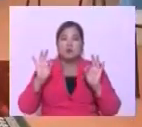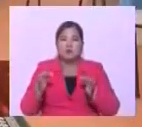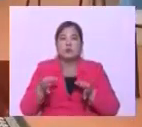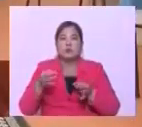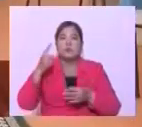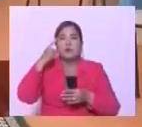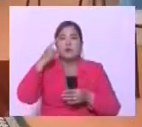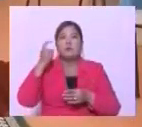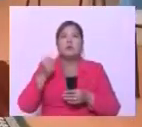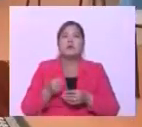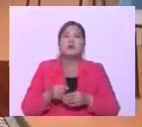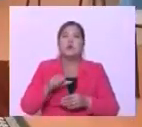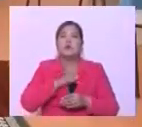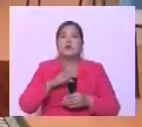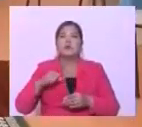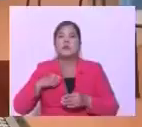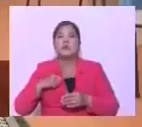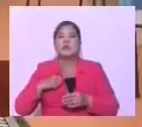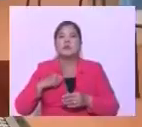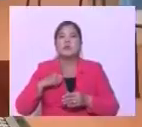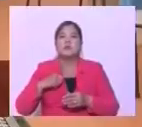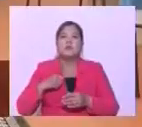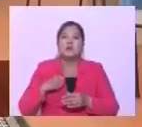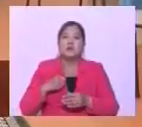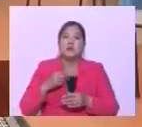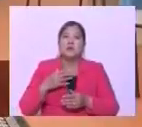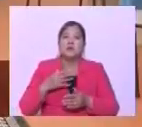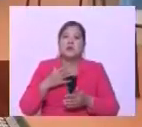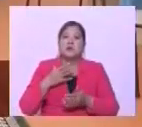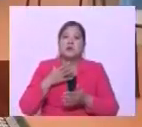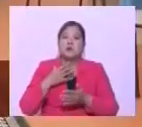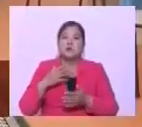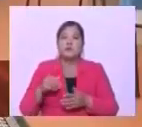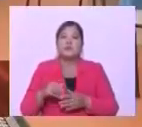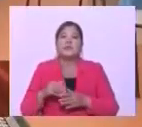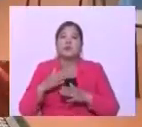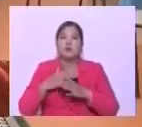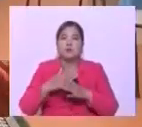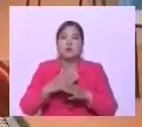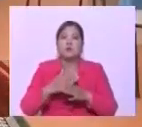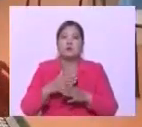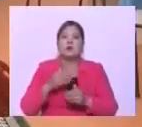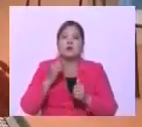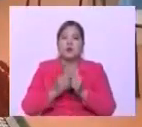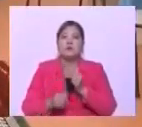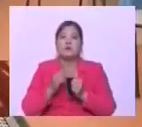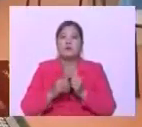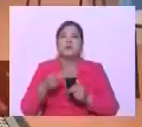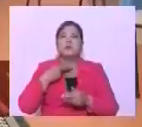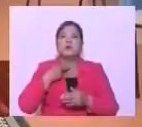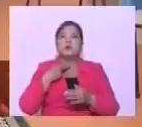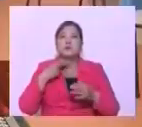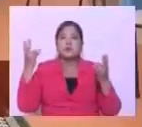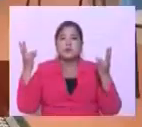Оны өздері саналы түрде азаматтарда қолдап, осы референдумға әрбіріміздің өзіміздің дауысымыз қажет